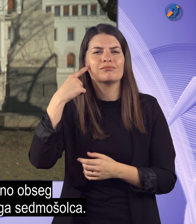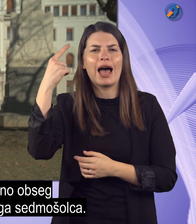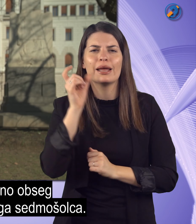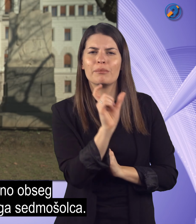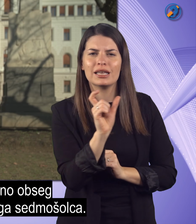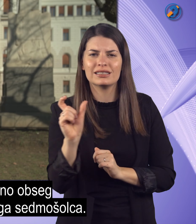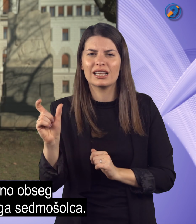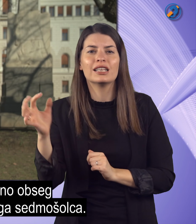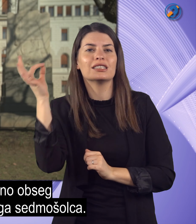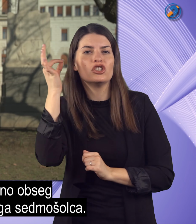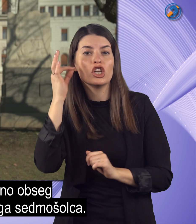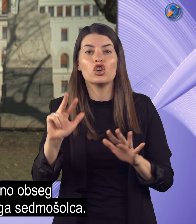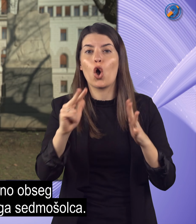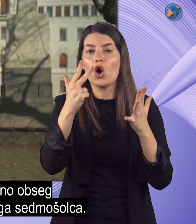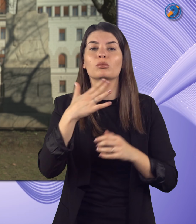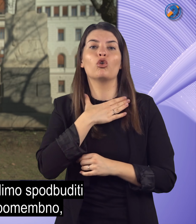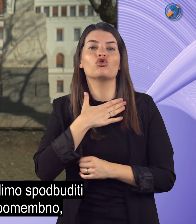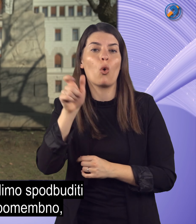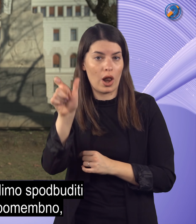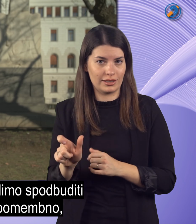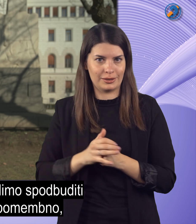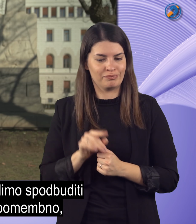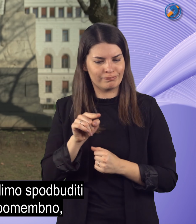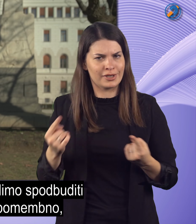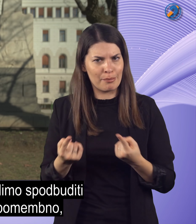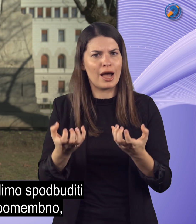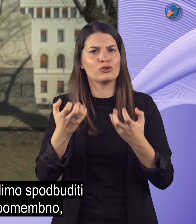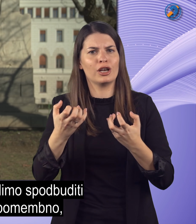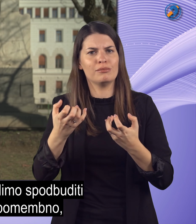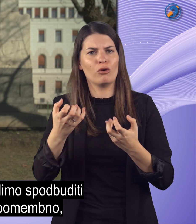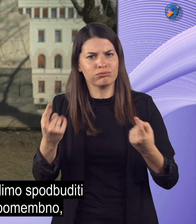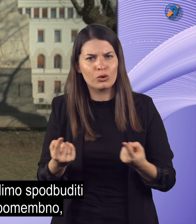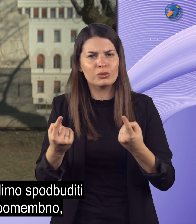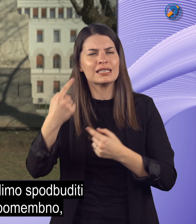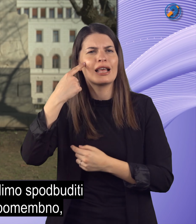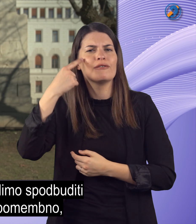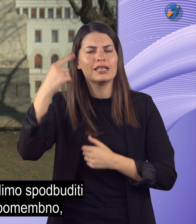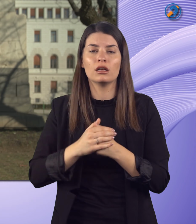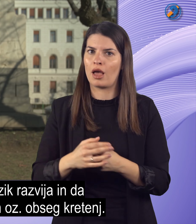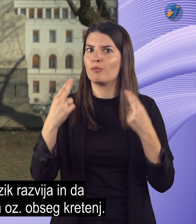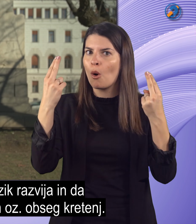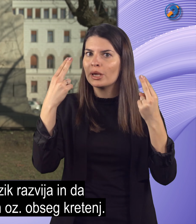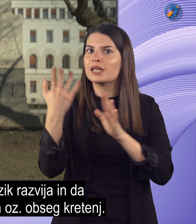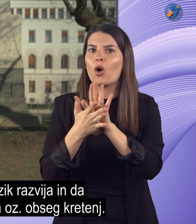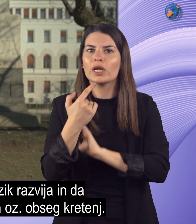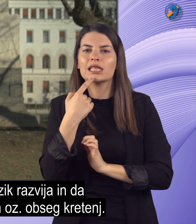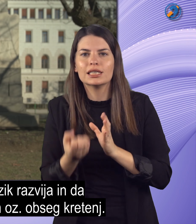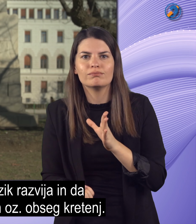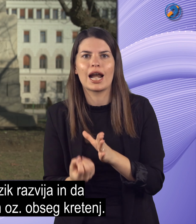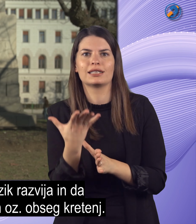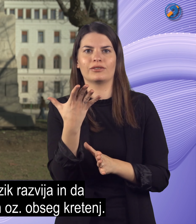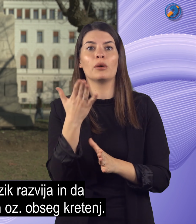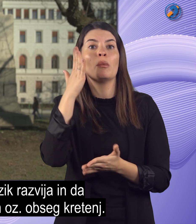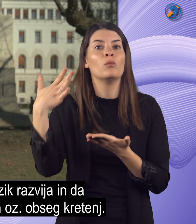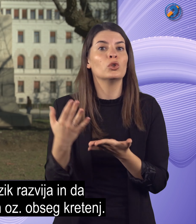besedišča slišečega sedmošolca. In s to kampanjo si želimo spodbuditi zavez, da je pomembno, da se znakovni jezik